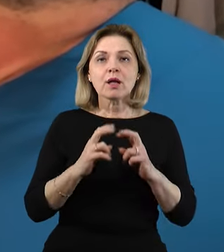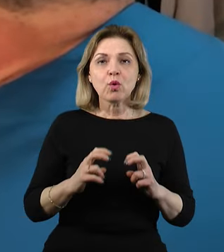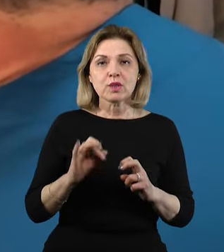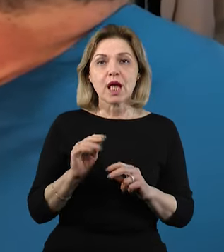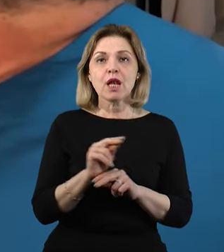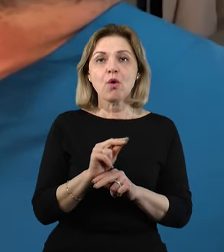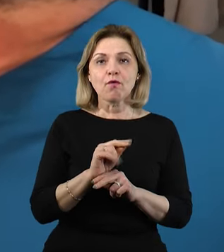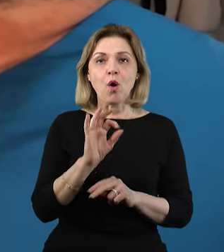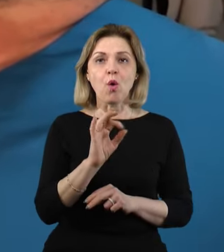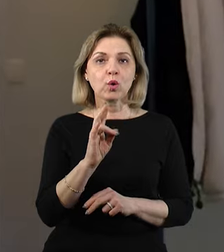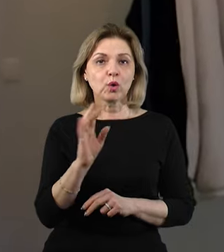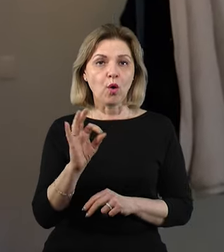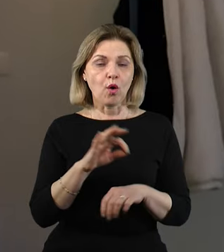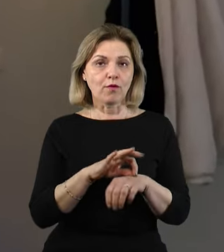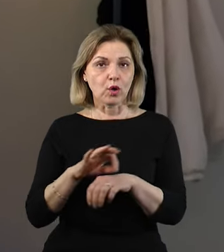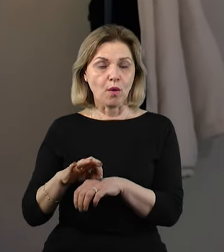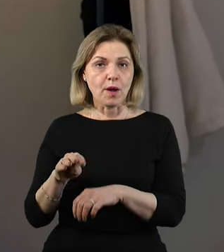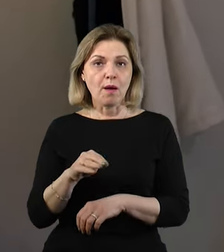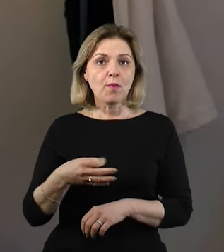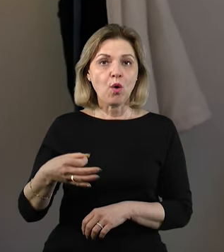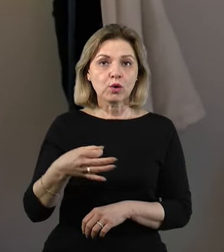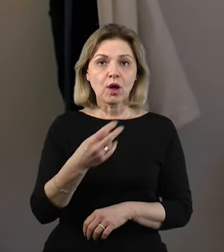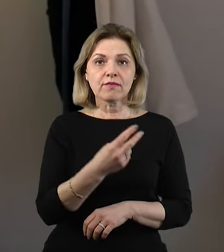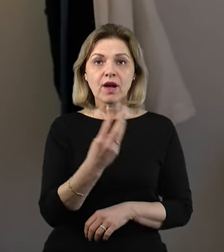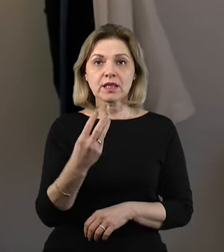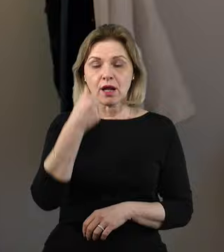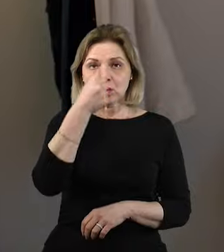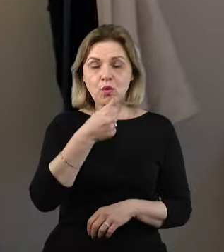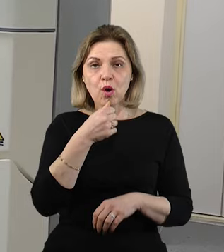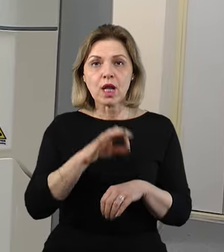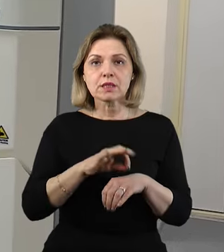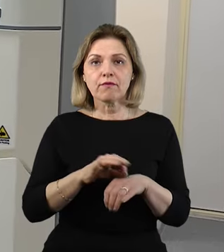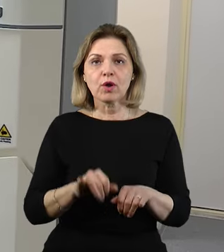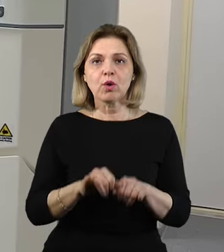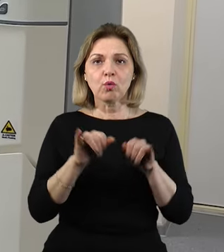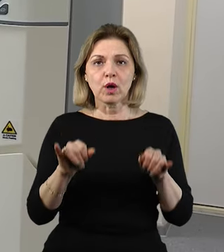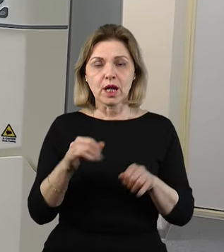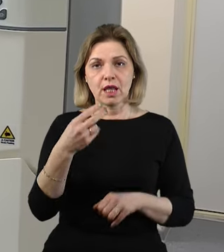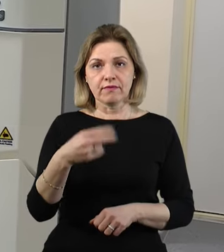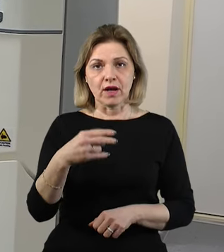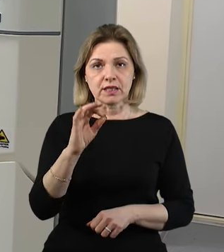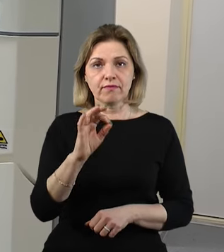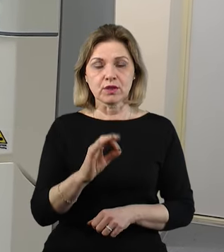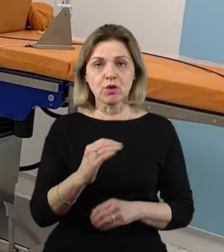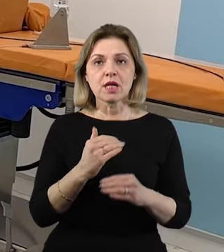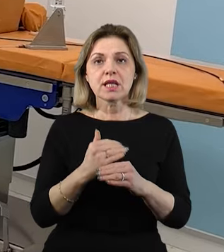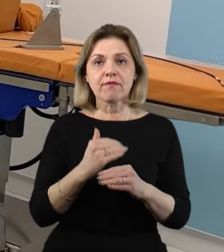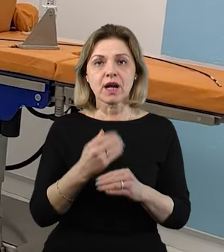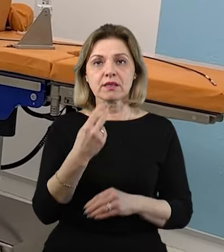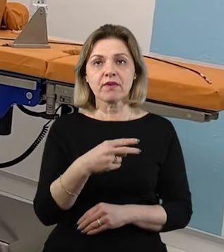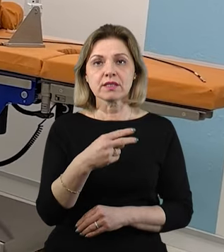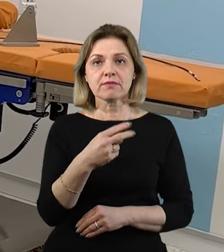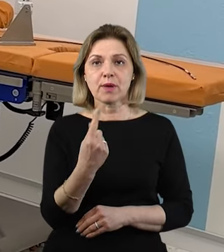Діагностика та лікування онкохвороб. На Миколаївщині у 2023 році захворюваність зросла майже на 20% у